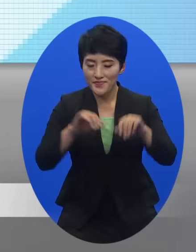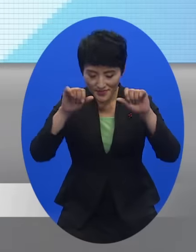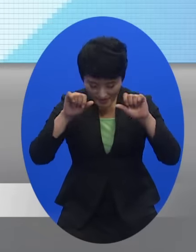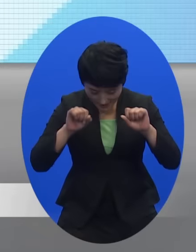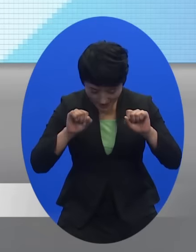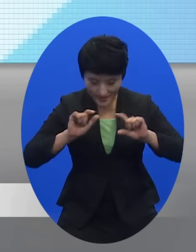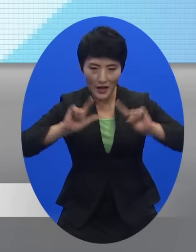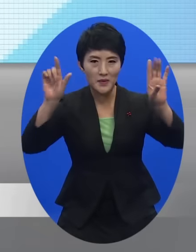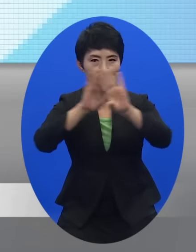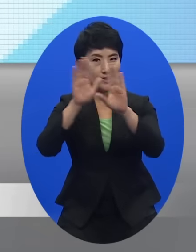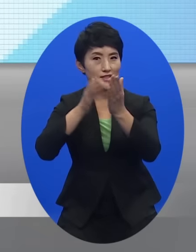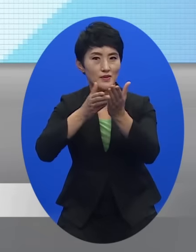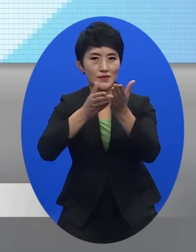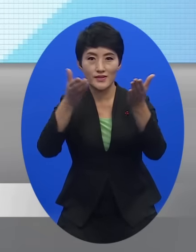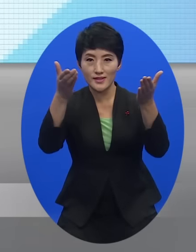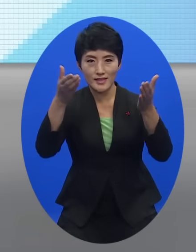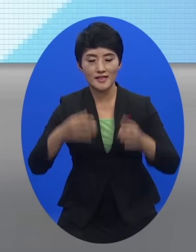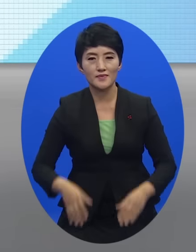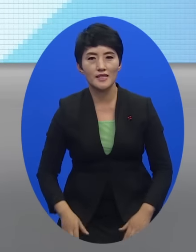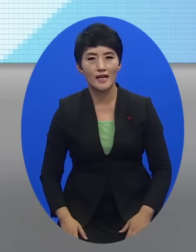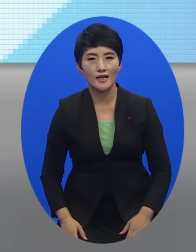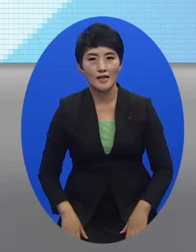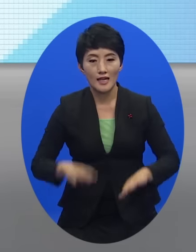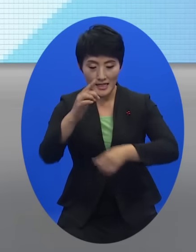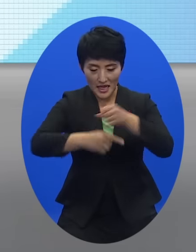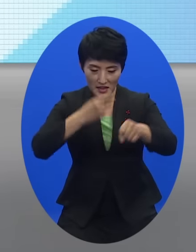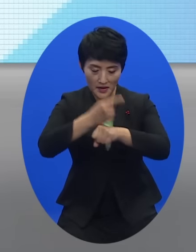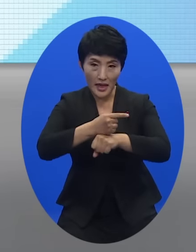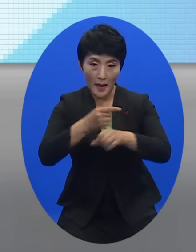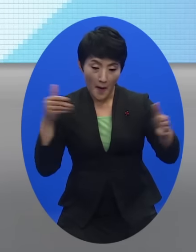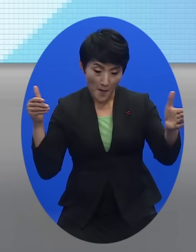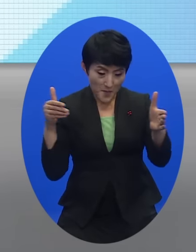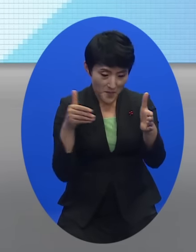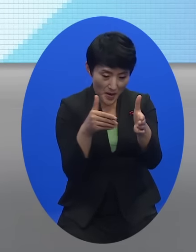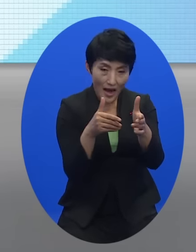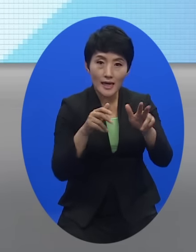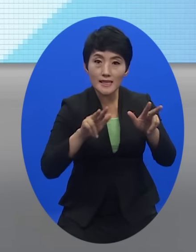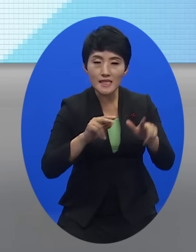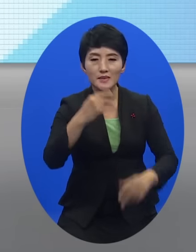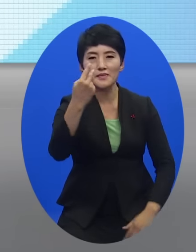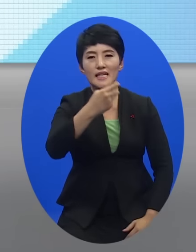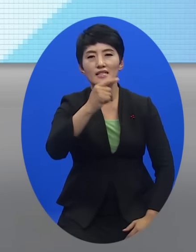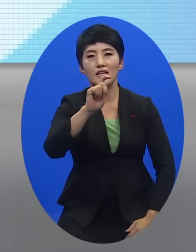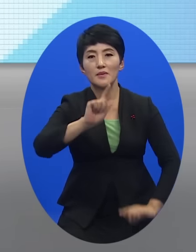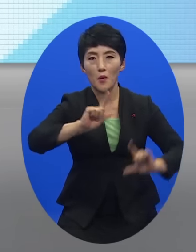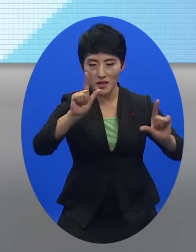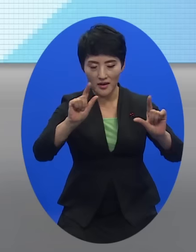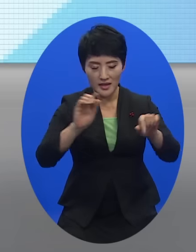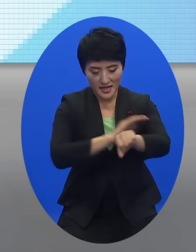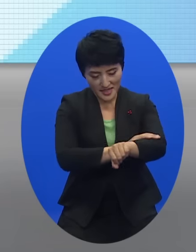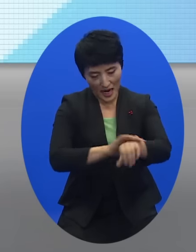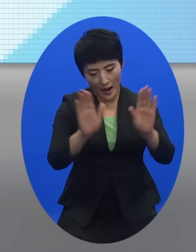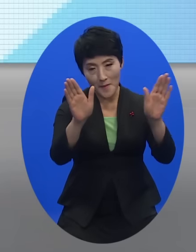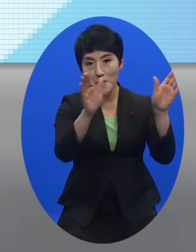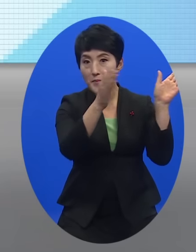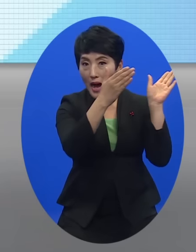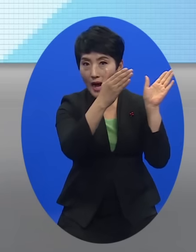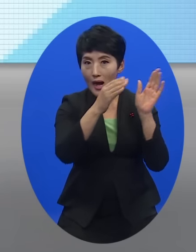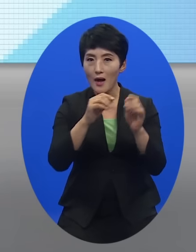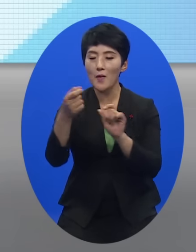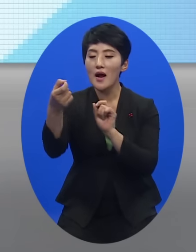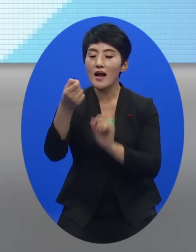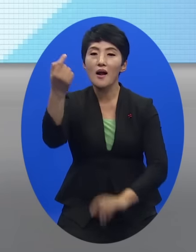안녕하세요. 날씨온 이마정입니다. 한 해의 끝자락에서 2015년을 의미 있게 마무리하고 다가오는